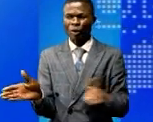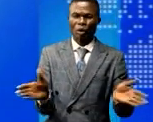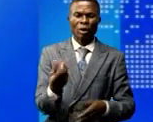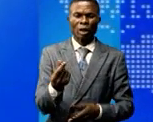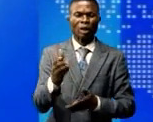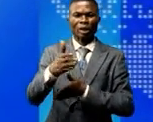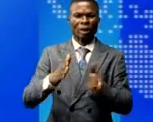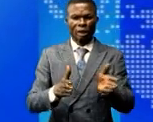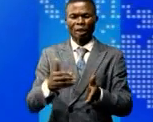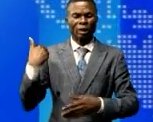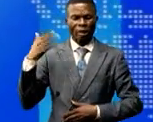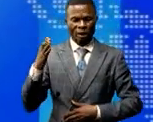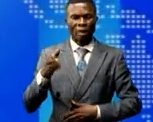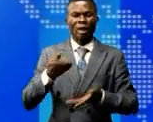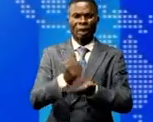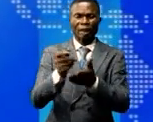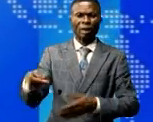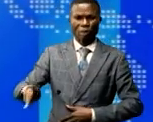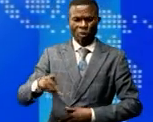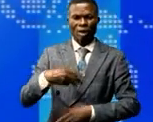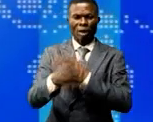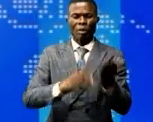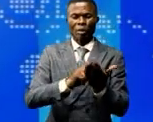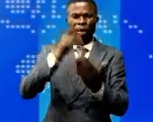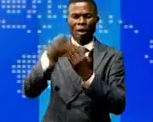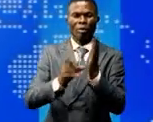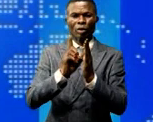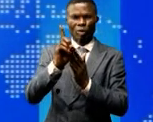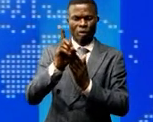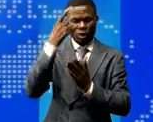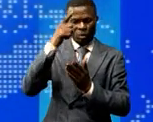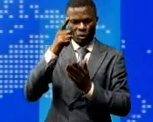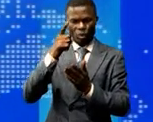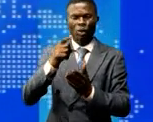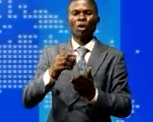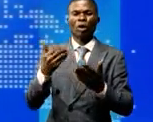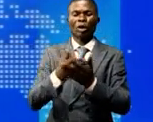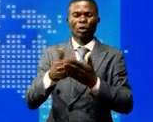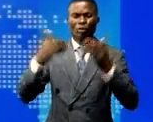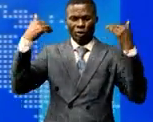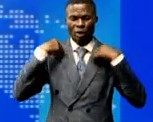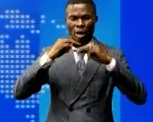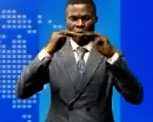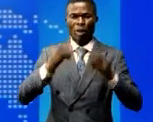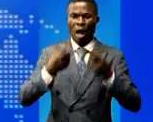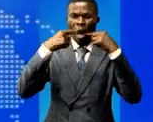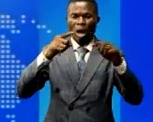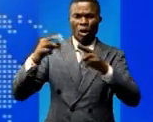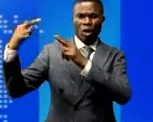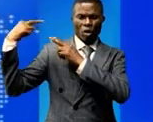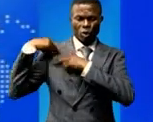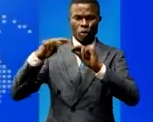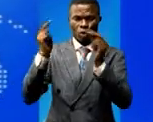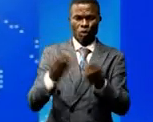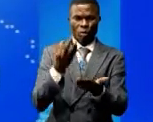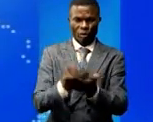province de réaliser quelques projets de développement pendant l'état des sièges. Un message lancé aux responsables des dites structures œuvrant